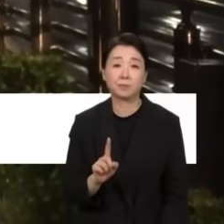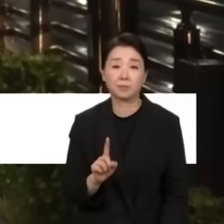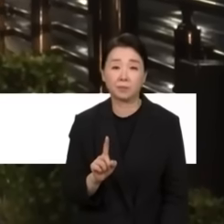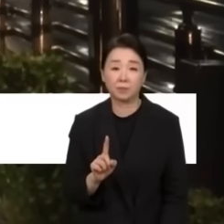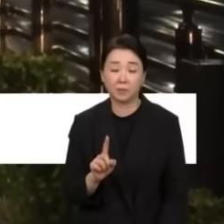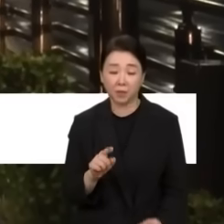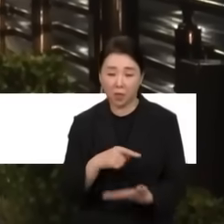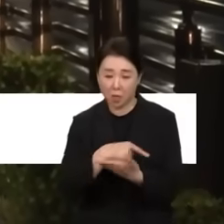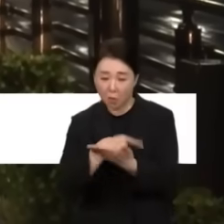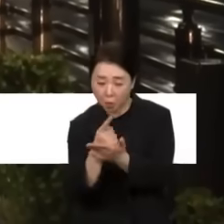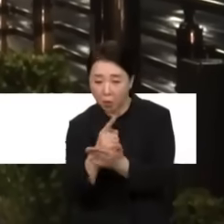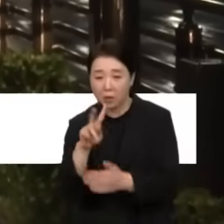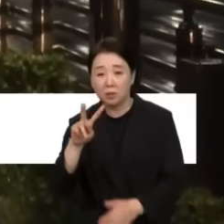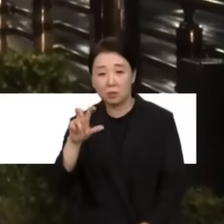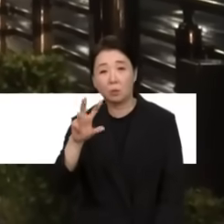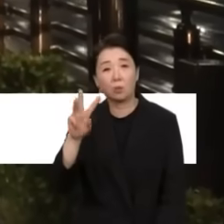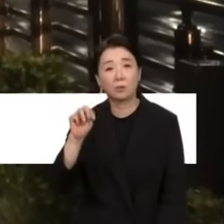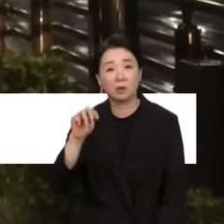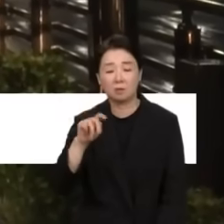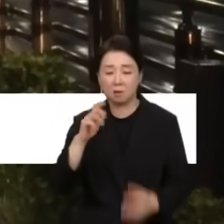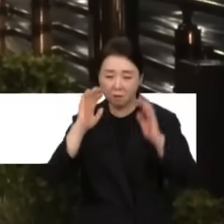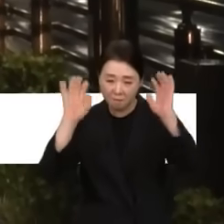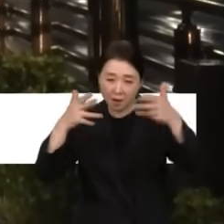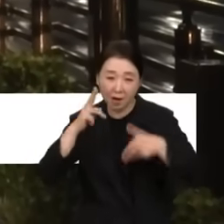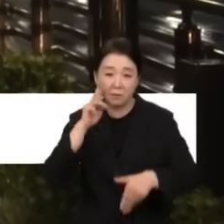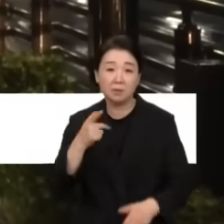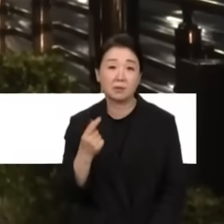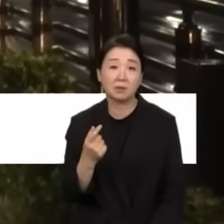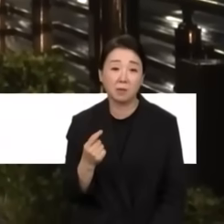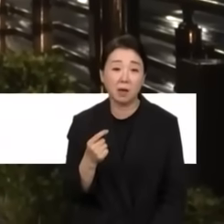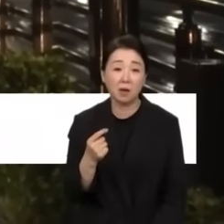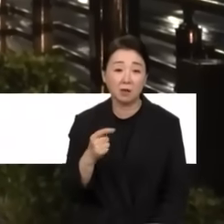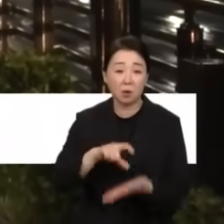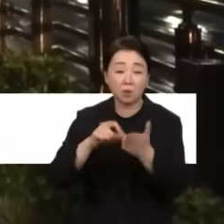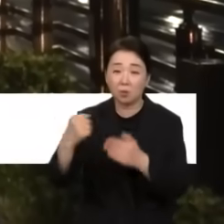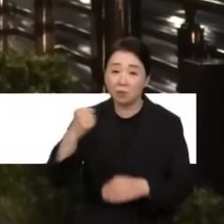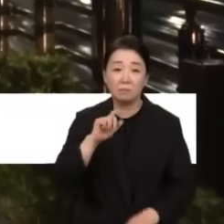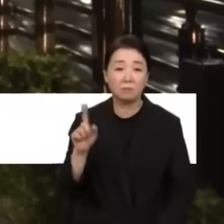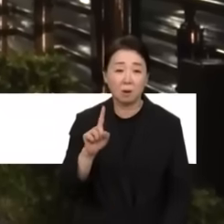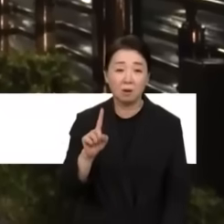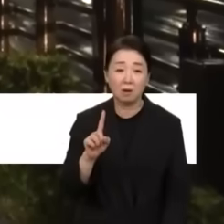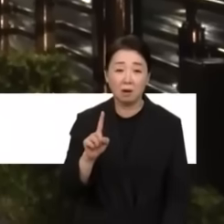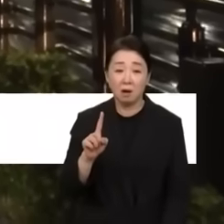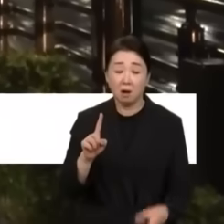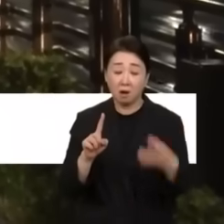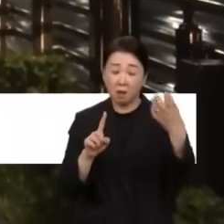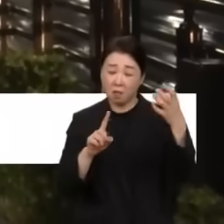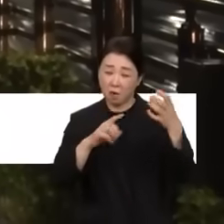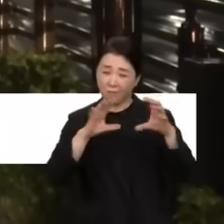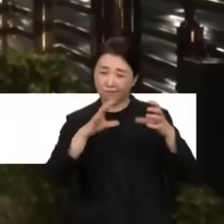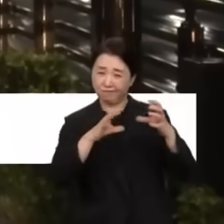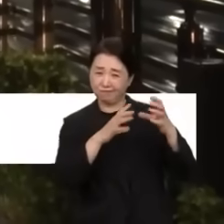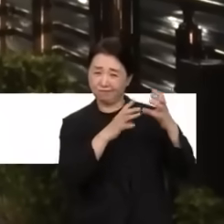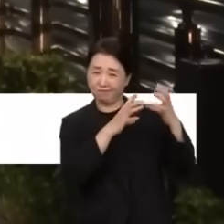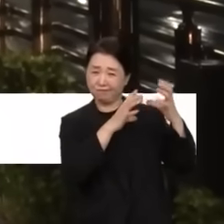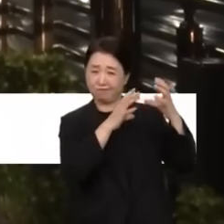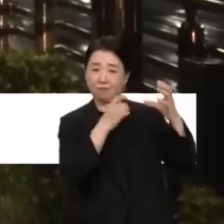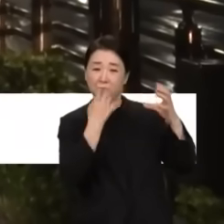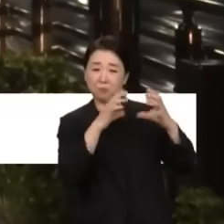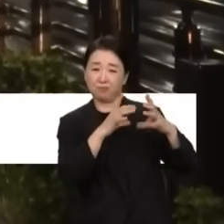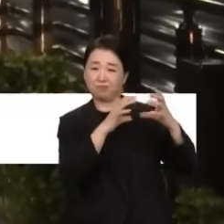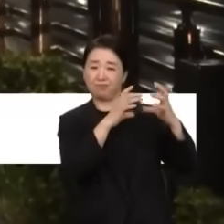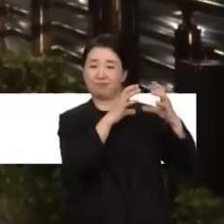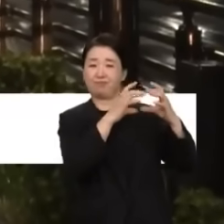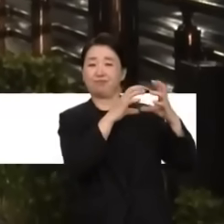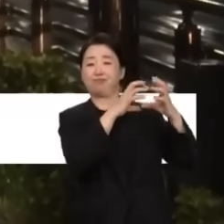초속 25m의 강풍이 예보돼 있는데요. 이게 어느 정도냐면요. 이 정도 위력만 하더라도 이렇게 비닐봉지가